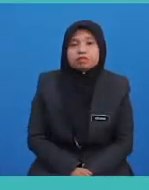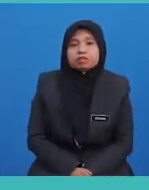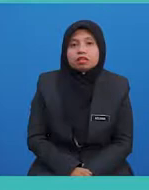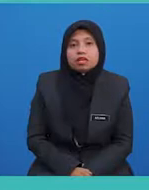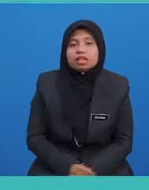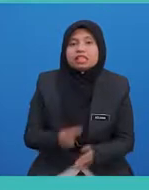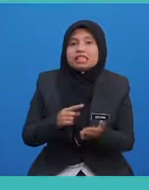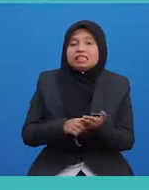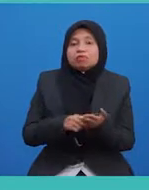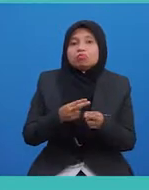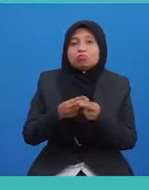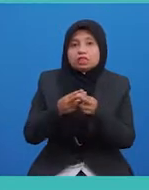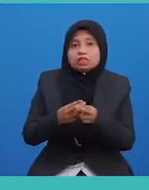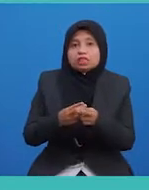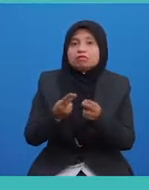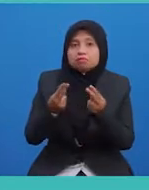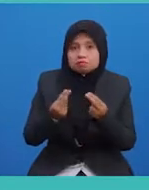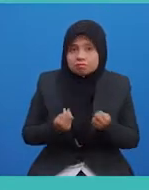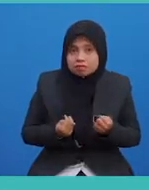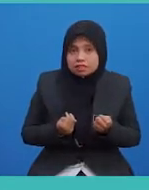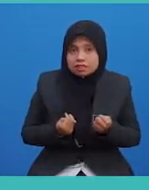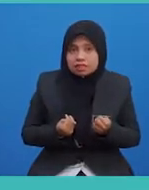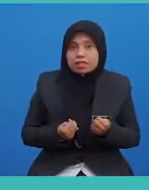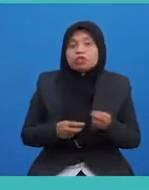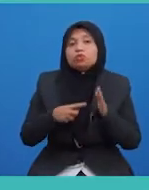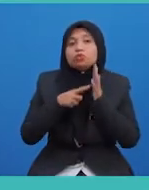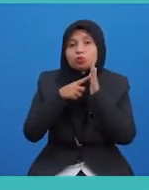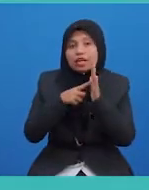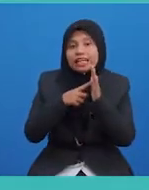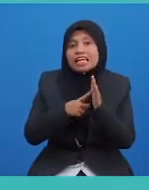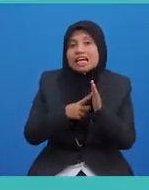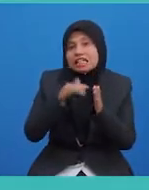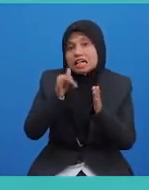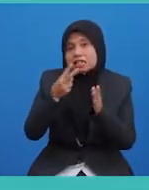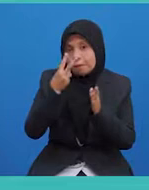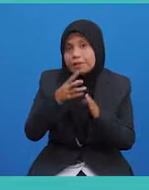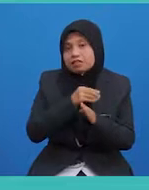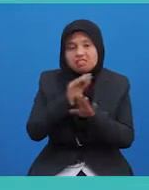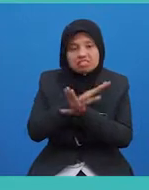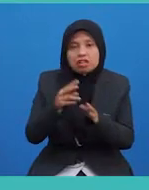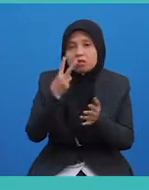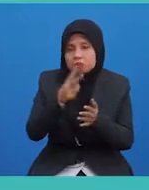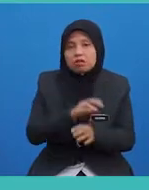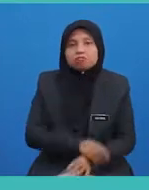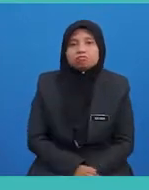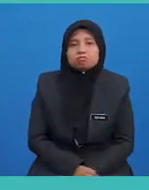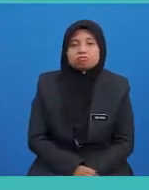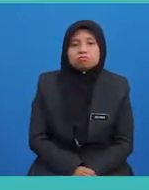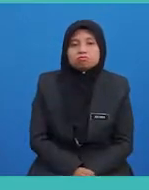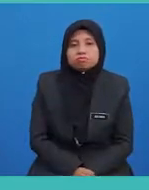Penyataan ini pula hendaklah disokong dengan data tersurat dan data tersirat seperti contoh-contoh sebelum